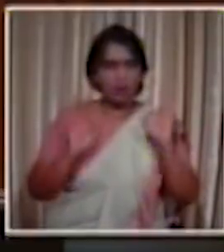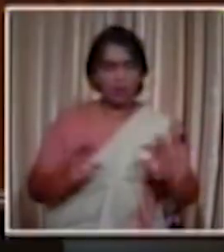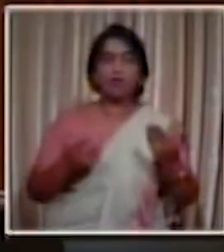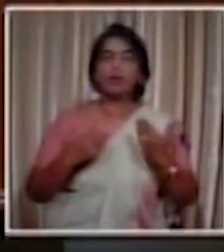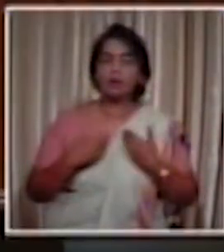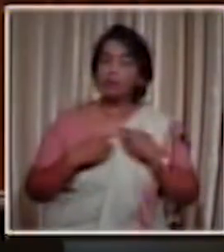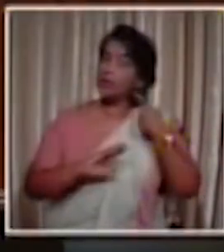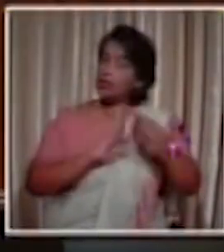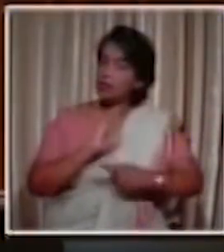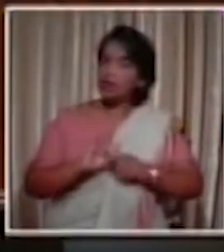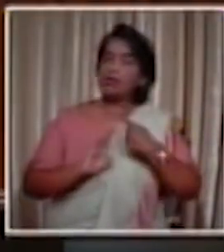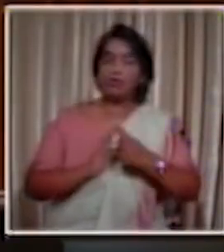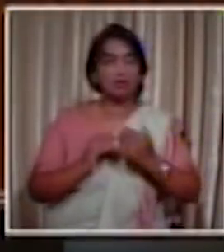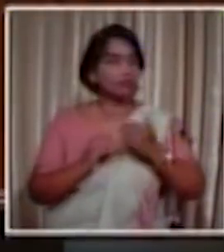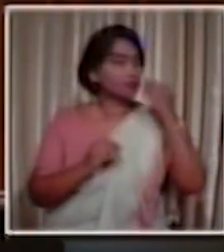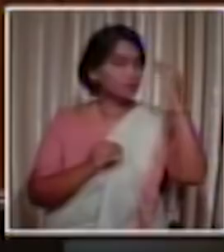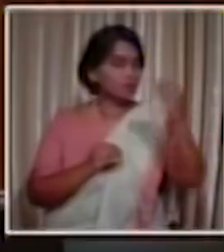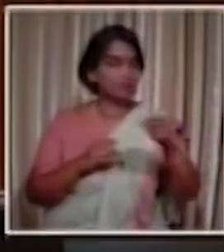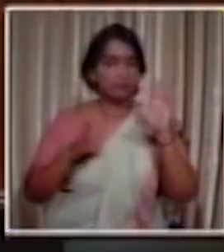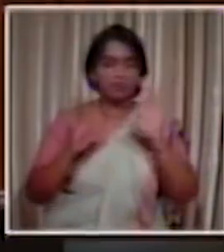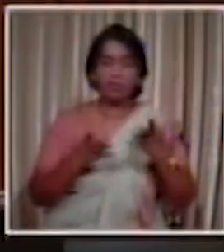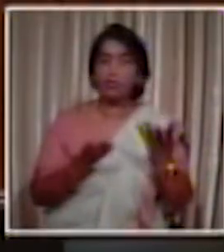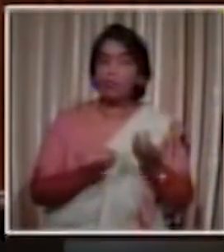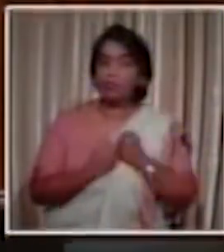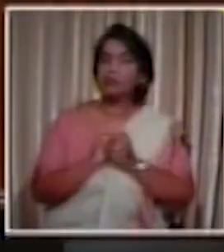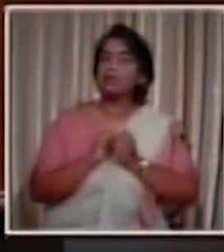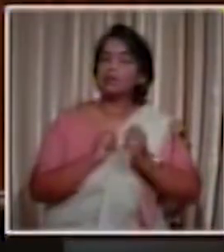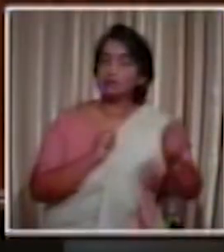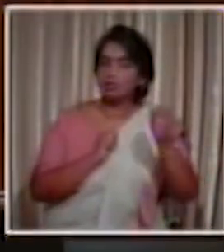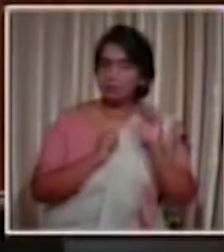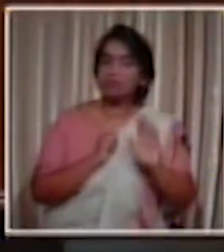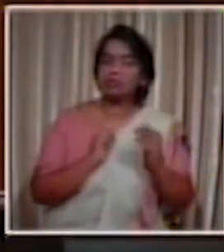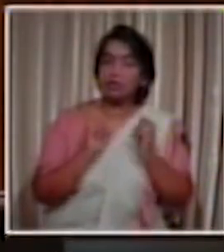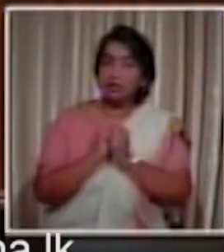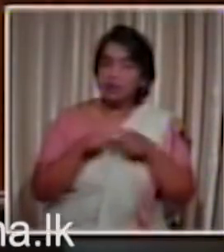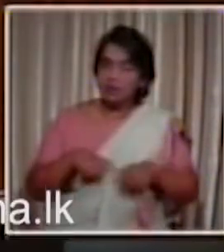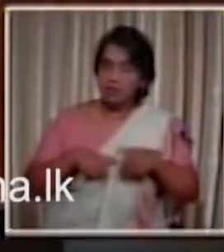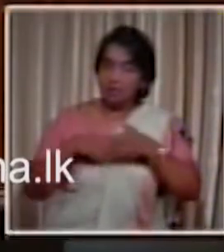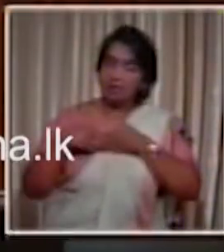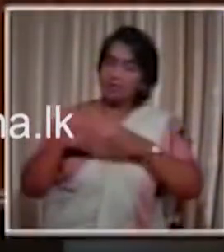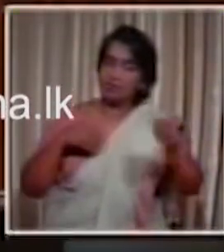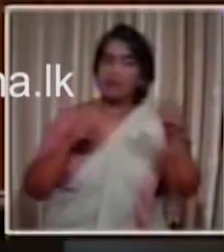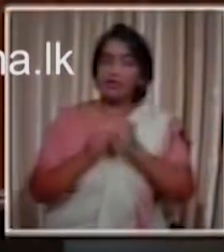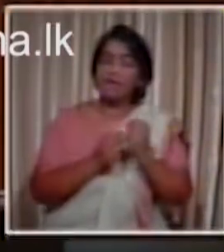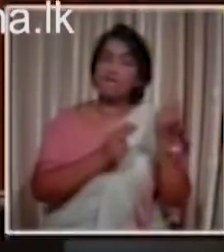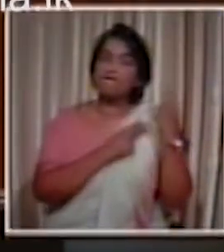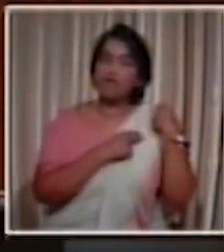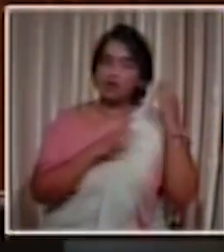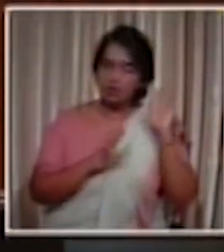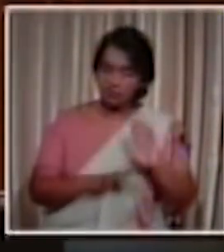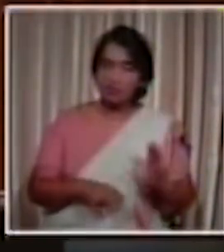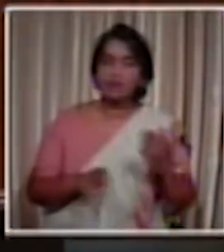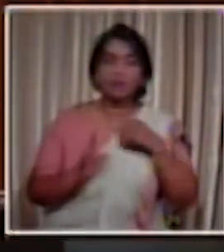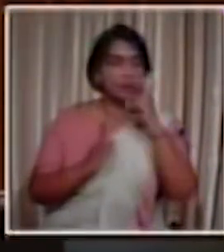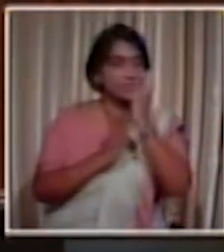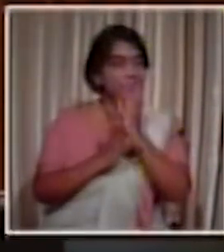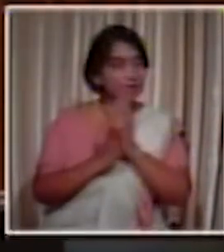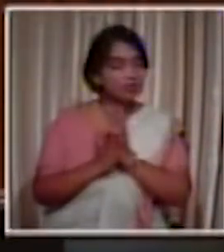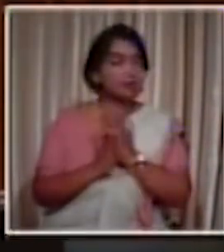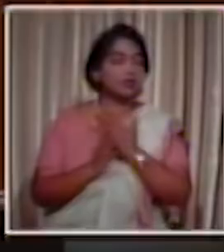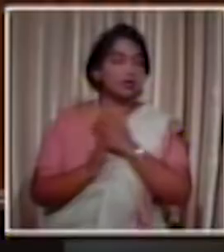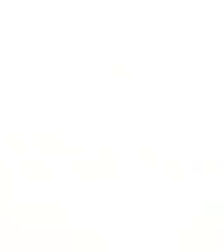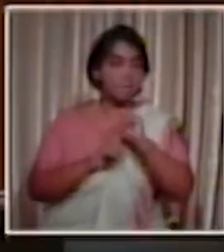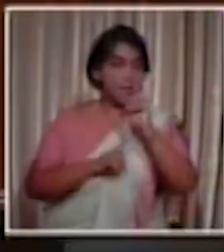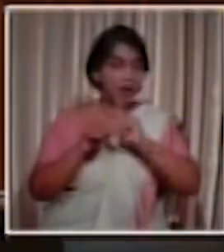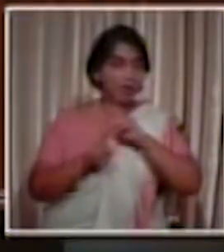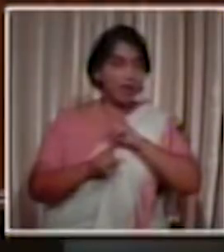අපගේ මාතෘ භූමියේ අනාගතය වෙනුවෙන් අවශ්‍ය කටයුතු කිරීම කටයුතු මෙතන් පටන් සිදු කිරීමට භගවලා ගන්නා මෙන් ස්වස්ථාදායකේ